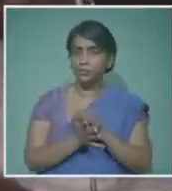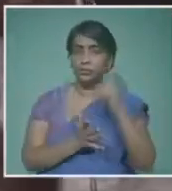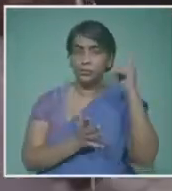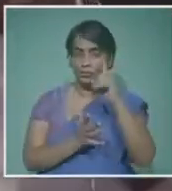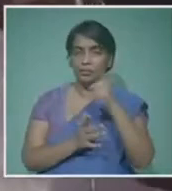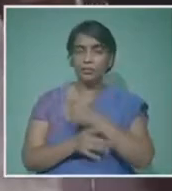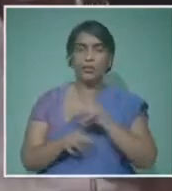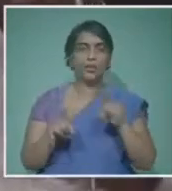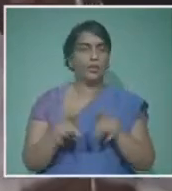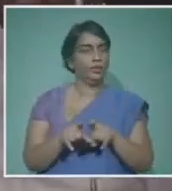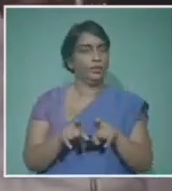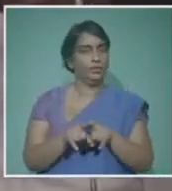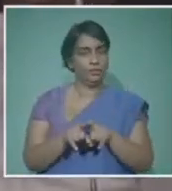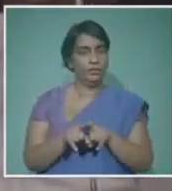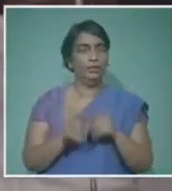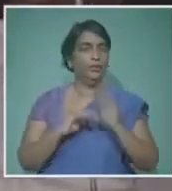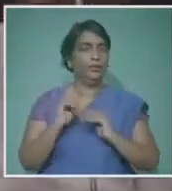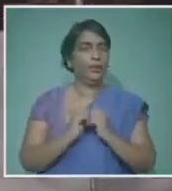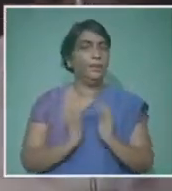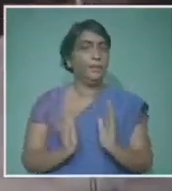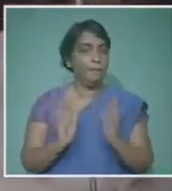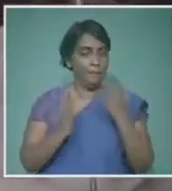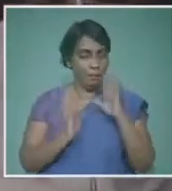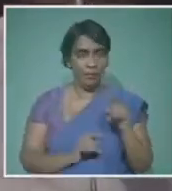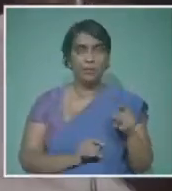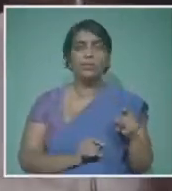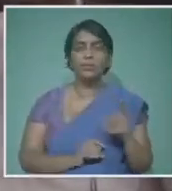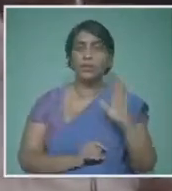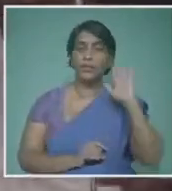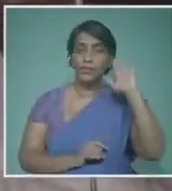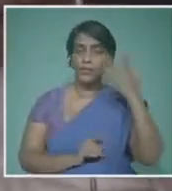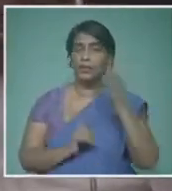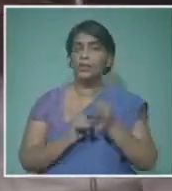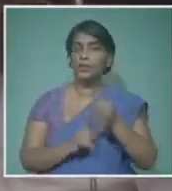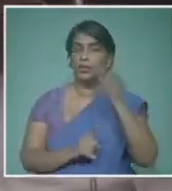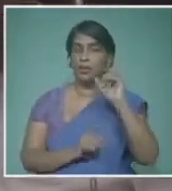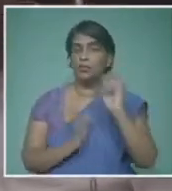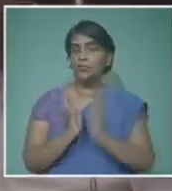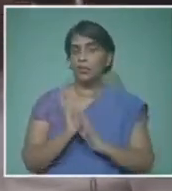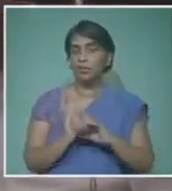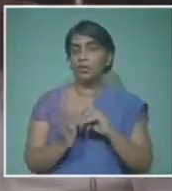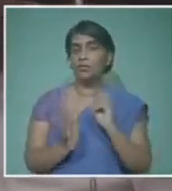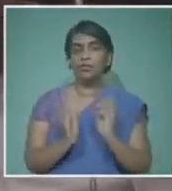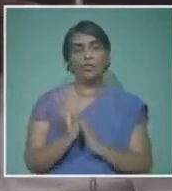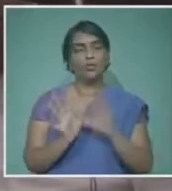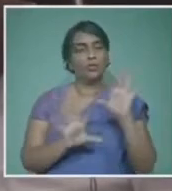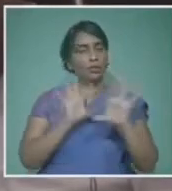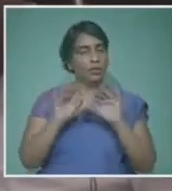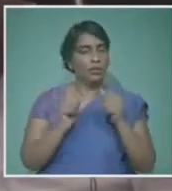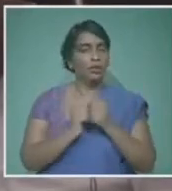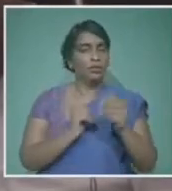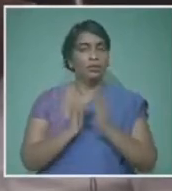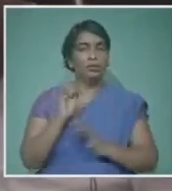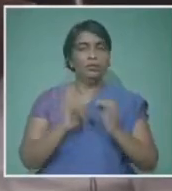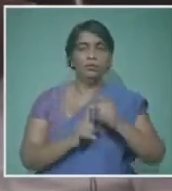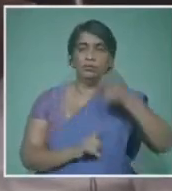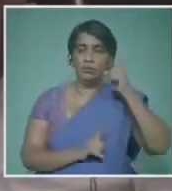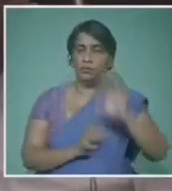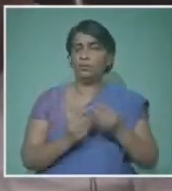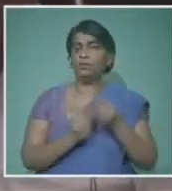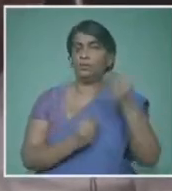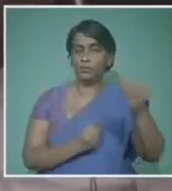නිර්දේශාංක 1 ක්‍රියාත්මක කිරීම සඳහා විශේෂ ජනාධිපති පරීක්ෂණ කොමිෂන් සභාවක් පත් කිරීමටත් අමාත්‍ය මණ්ඩලය අනුමැතිය ලබා දී